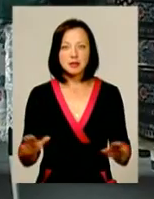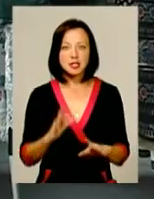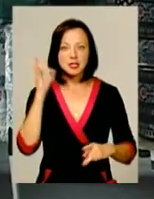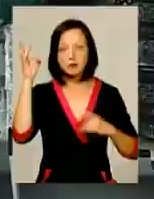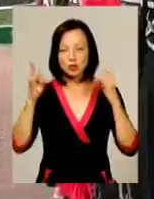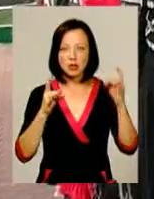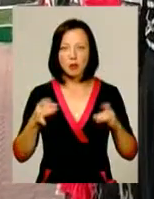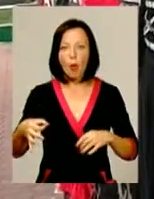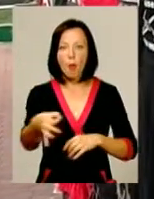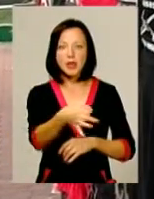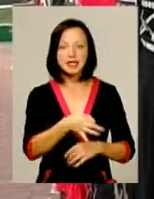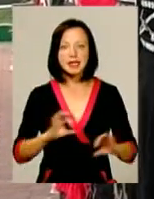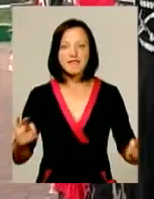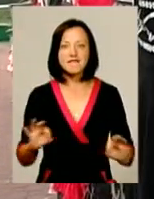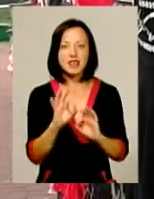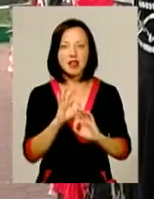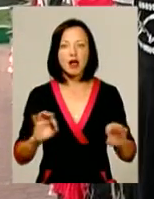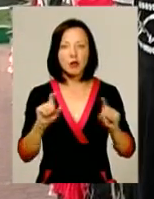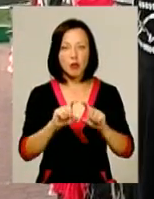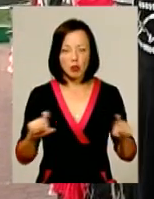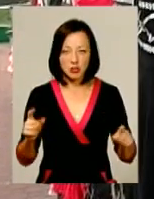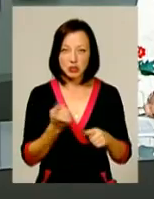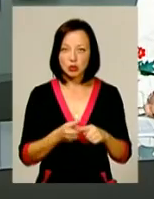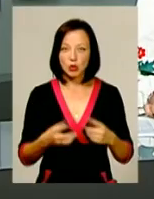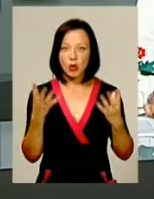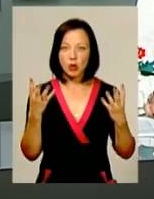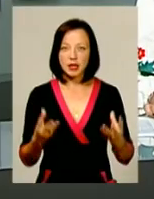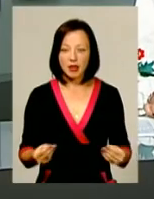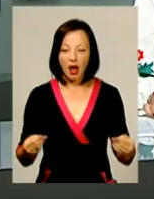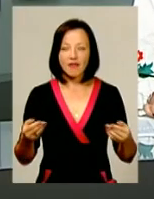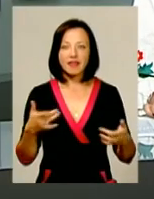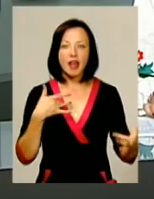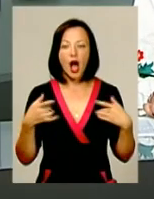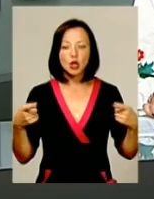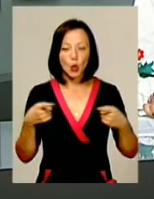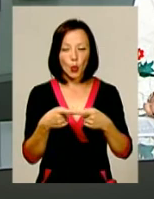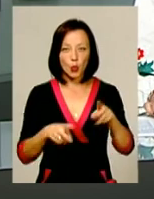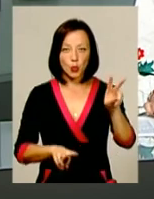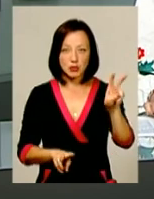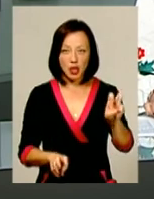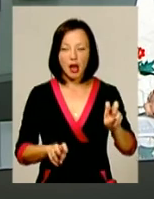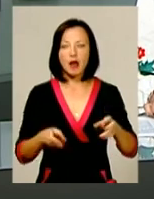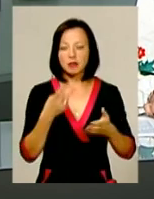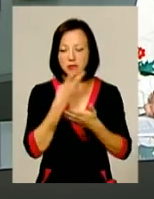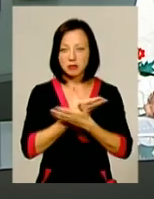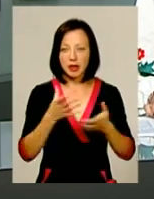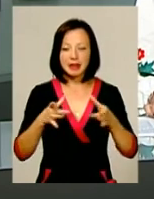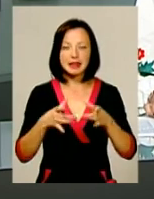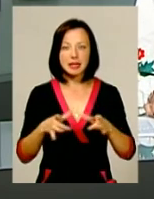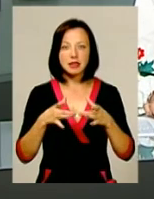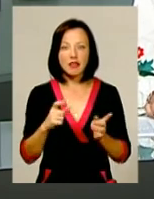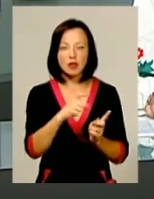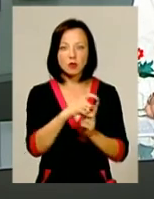обласній філармонії. Нагадаю, цього ж дня у монотеатрі «Кут» мистецьким гурманам презентують пісенний диск на слова Павла